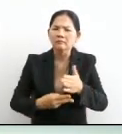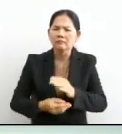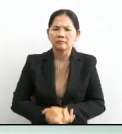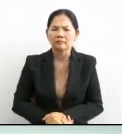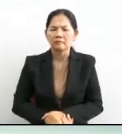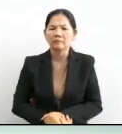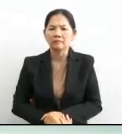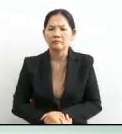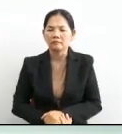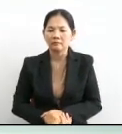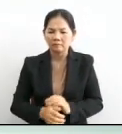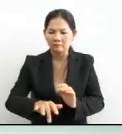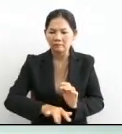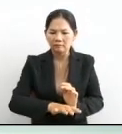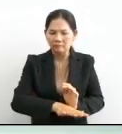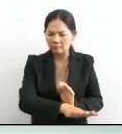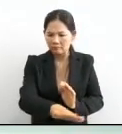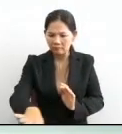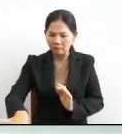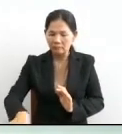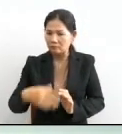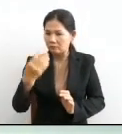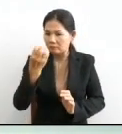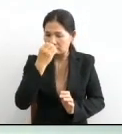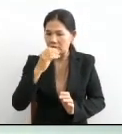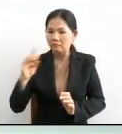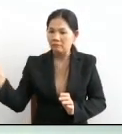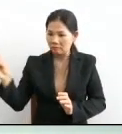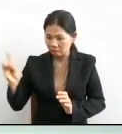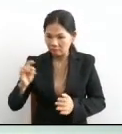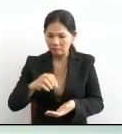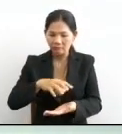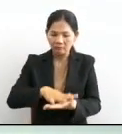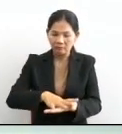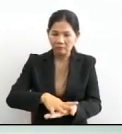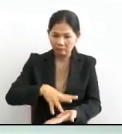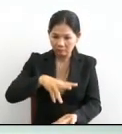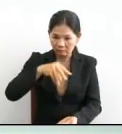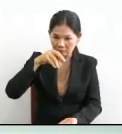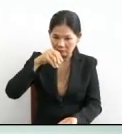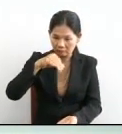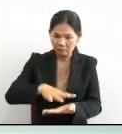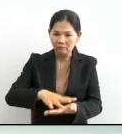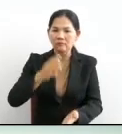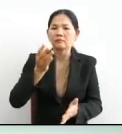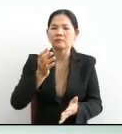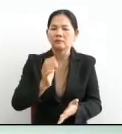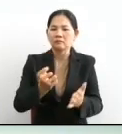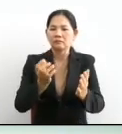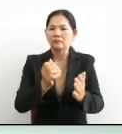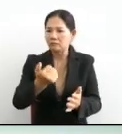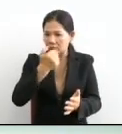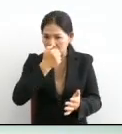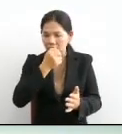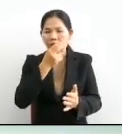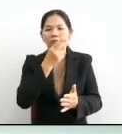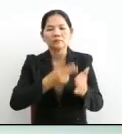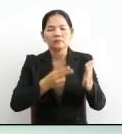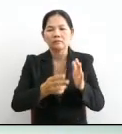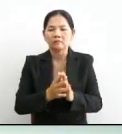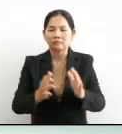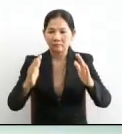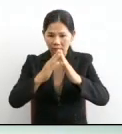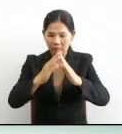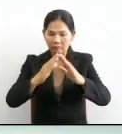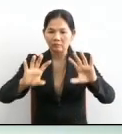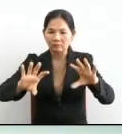chá nâng dục chá chìa một sáu ta thua chìa chá nôm ếp xanh xế nà con chấm nâng nông rung